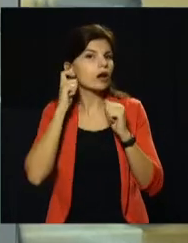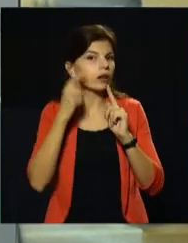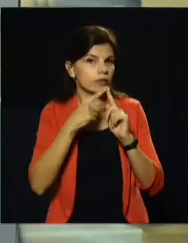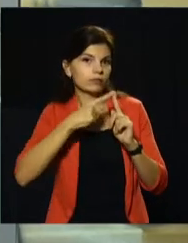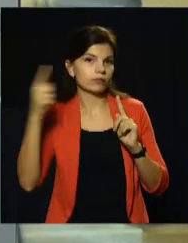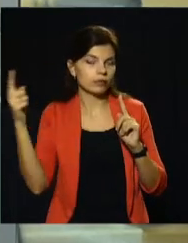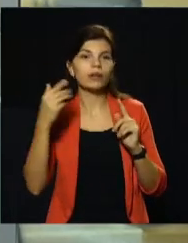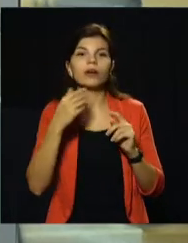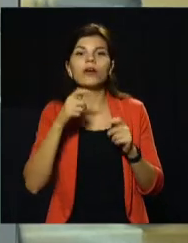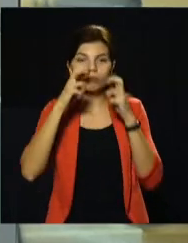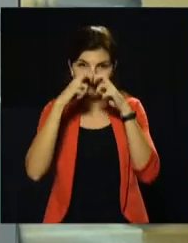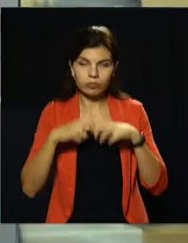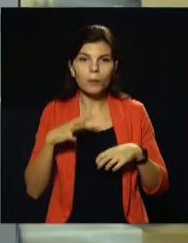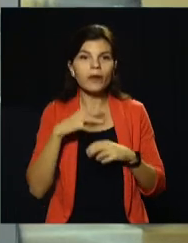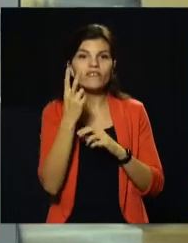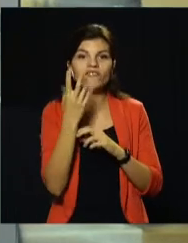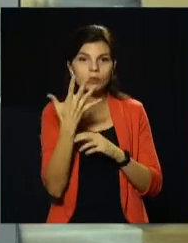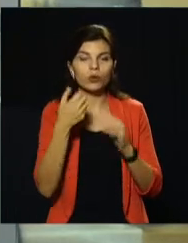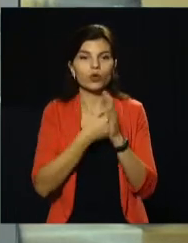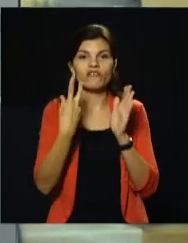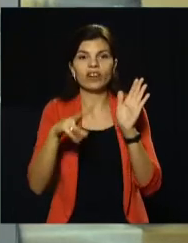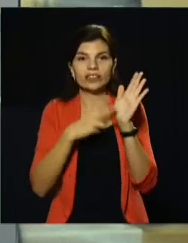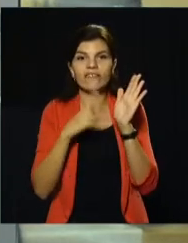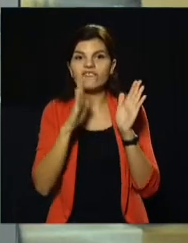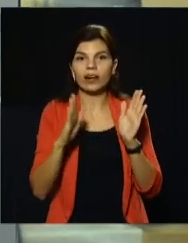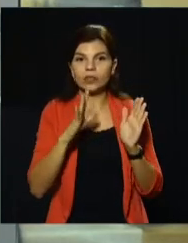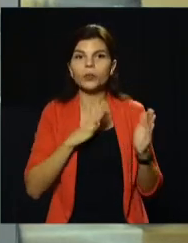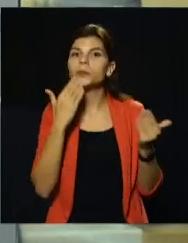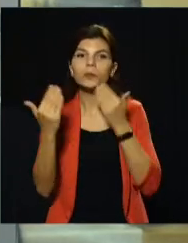Дослідження проводили з 25 до 27 вересня.